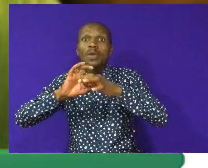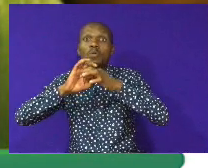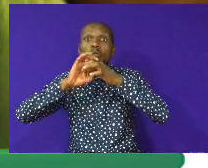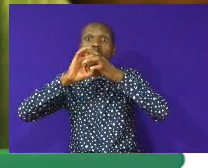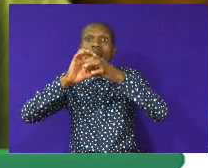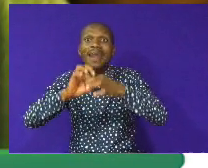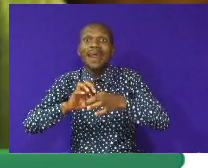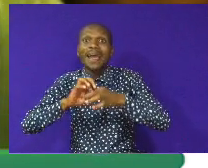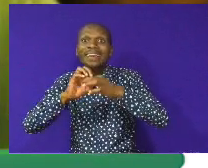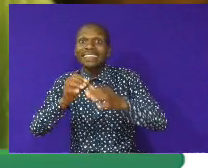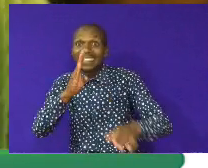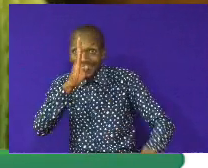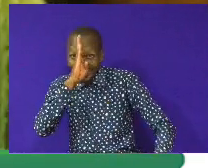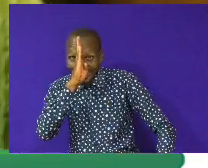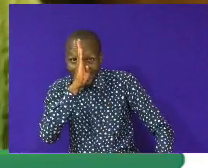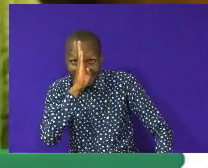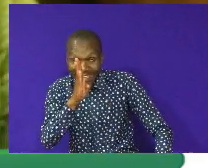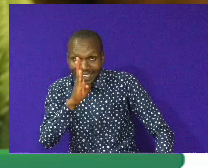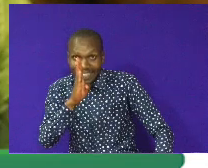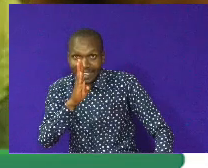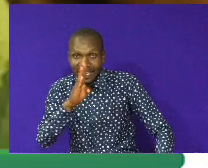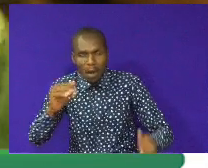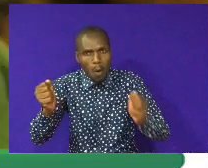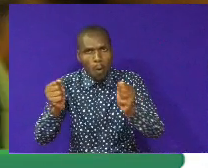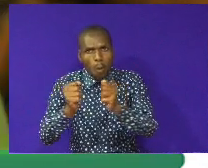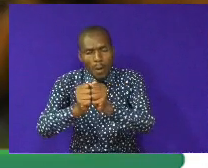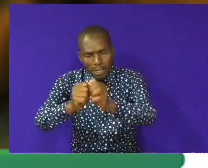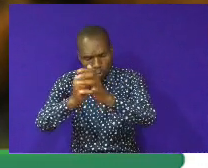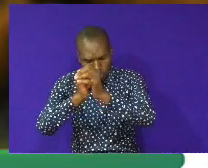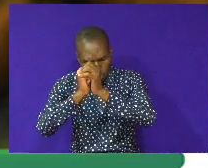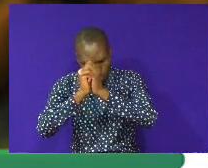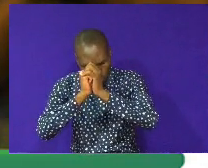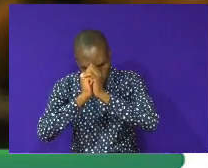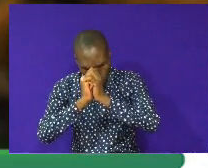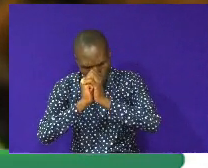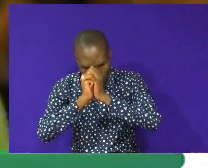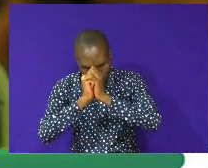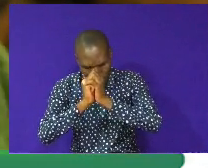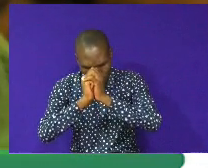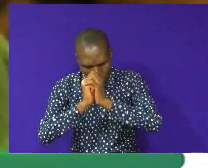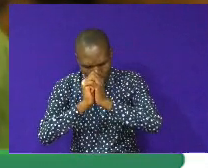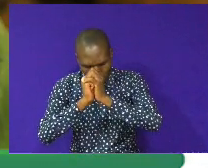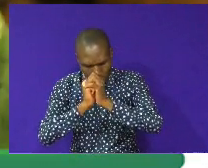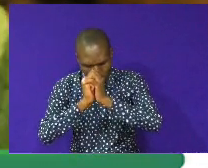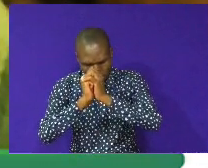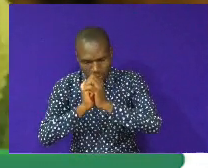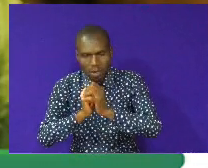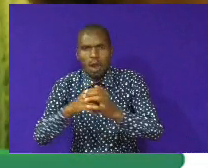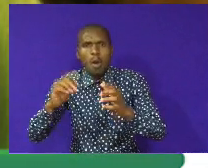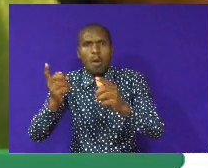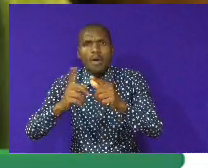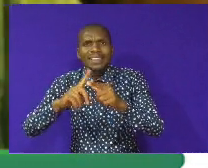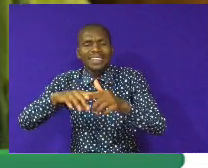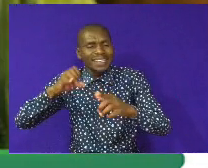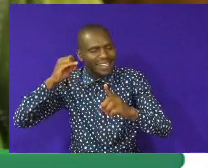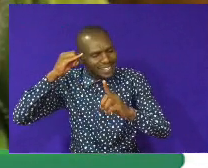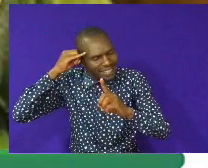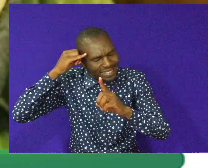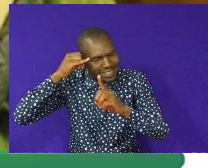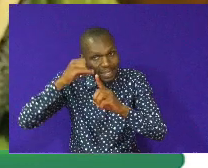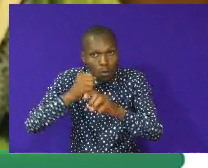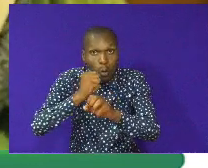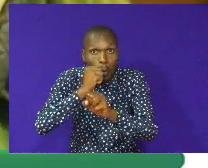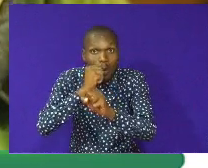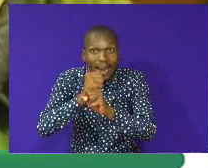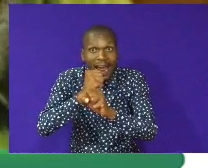ya Jumapili kwa ajili ya kuweza kulifikisha lile azimio ambalo kwamba lilikuwa katika